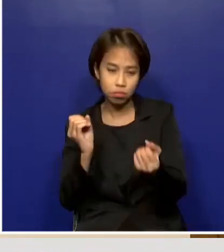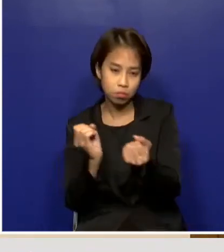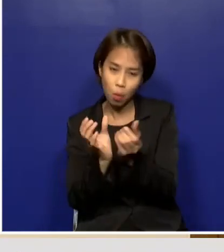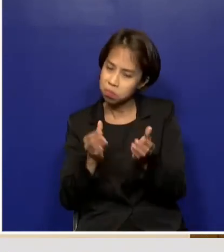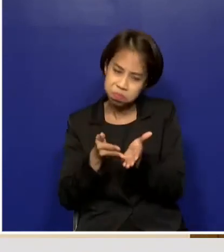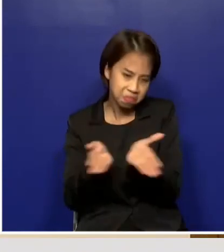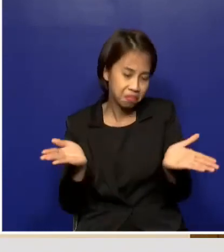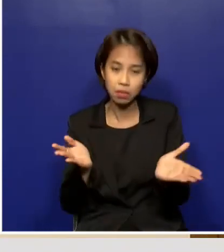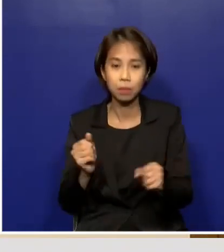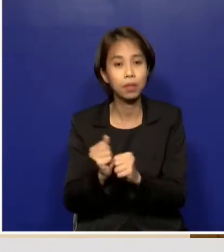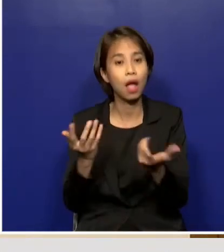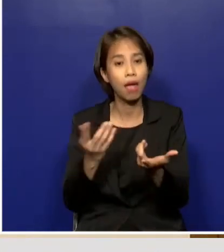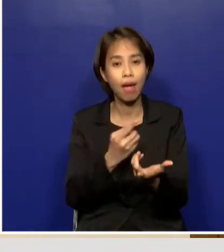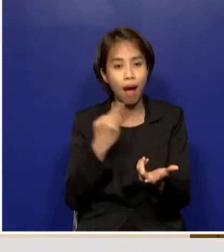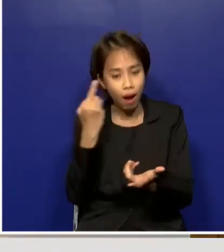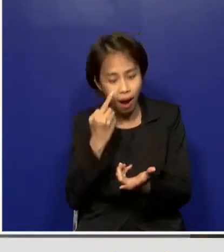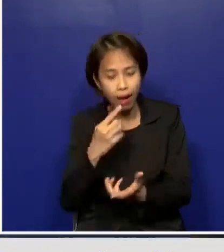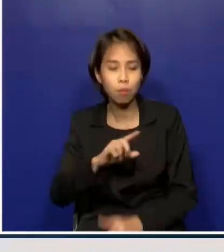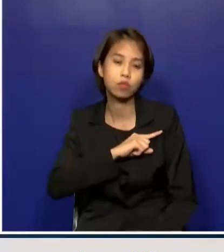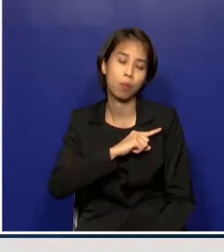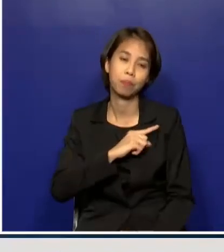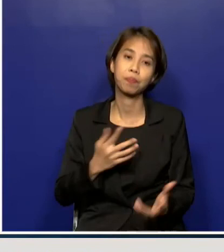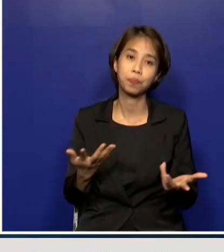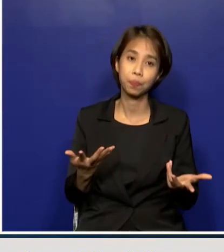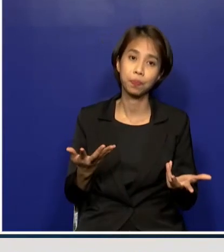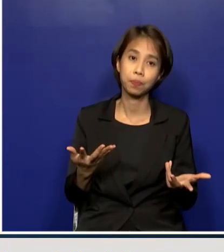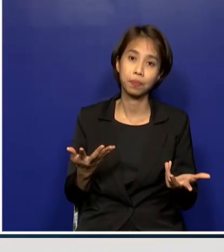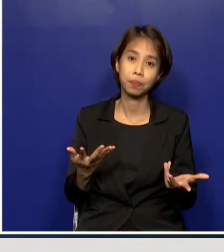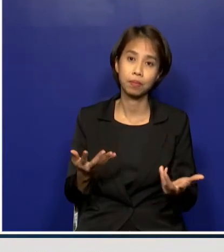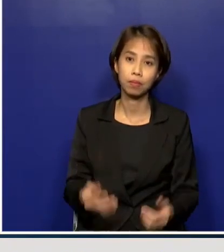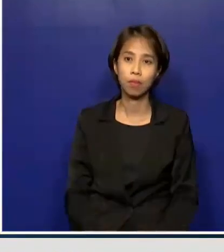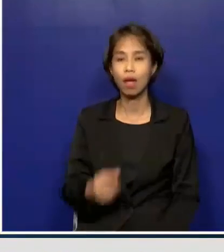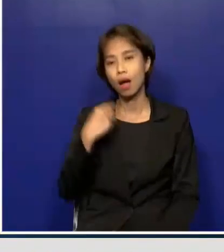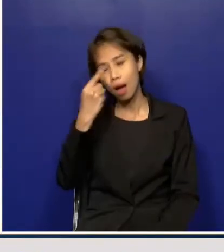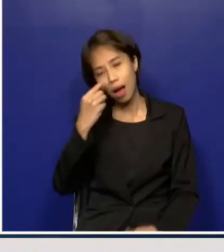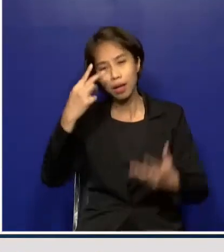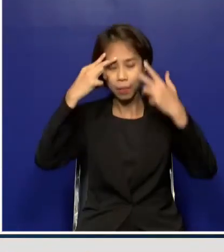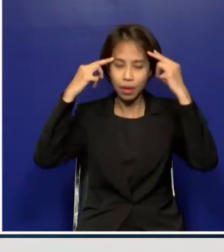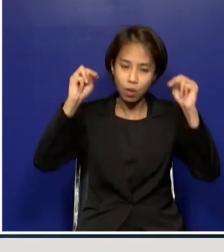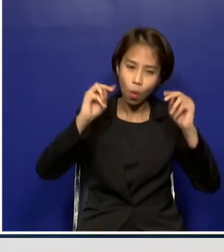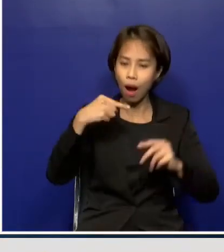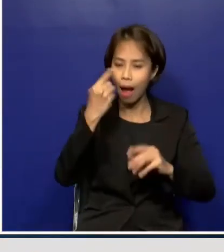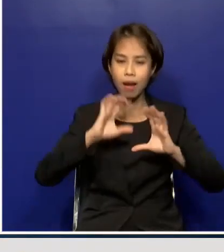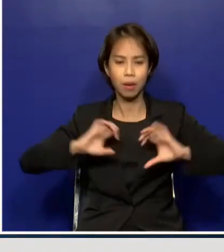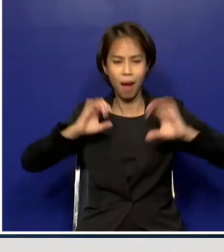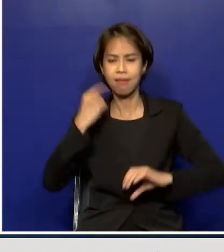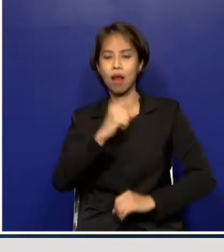ใครจะเอาอยู่ ใจะเอาอยู่เมอเวาใครเป็นนายบ ใครจะเปนธรบาล ใครจะเอาอยู่